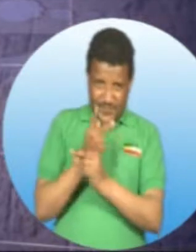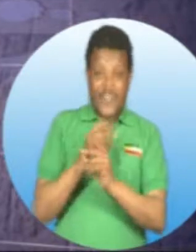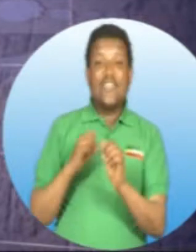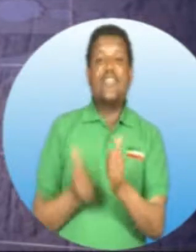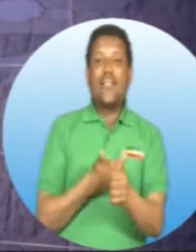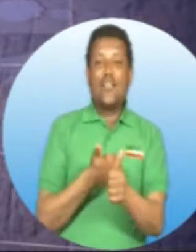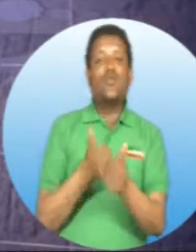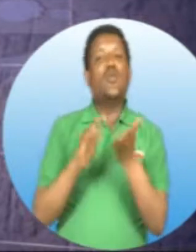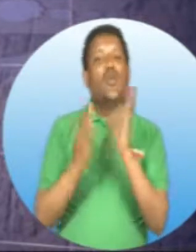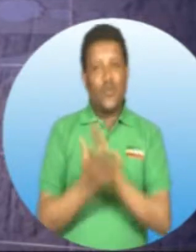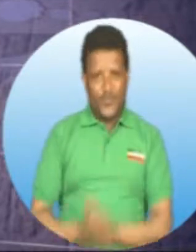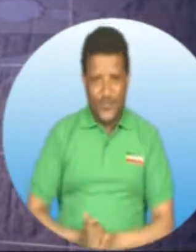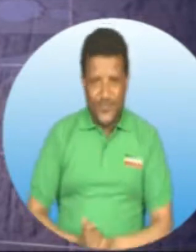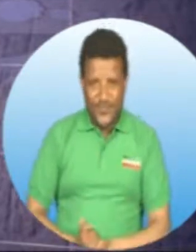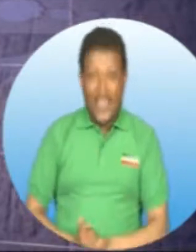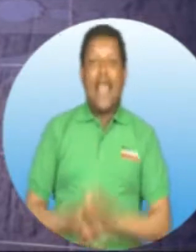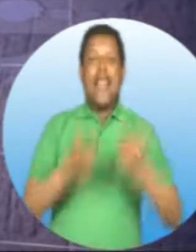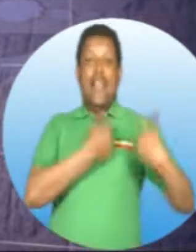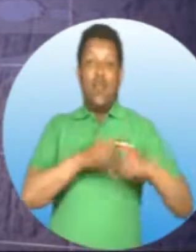ትምህርቱን በጽሞና እንድትከታተሉ ይሁን።